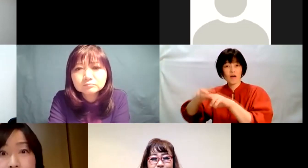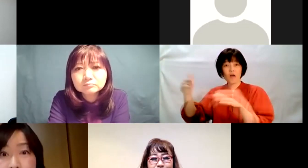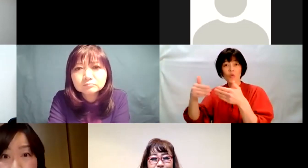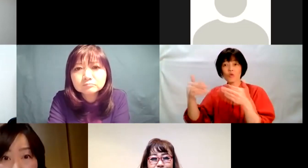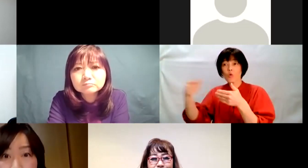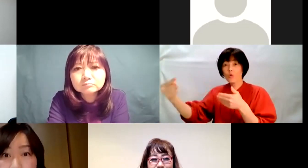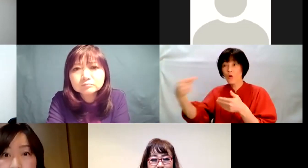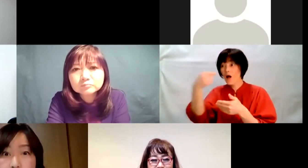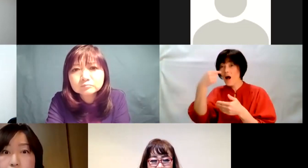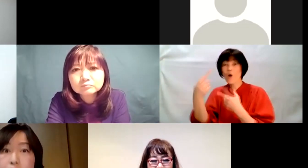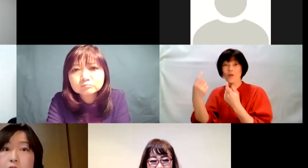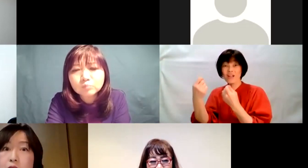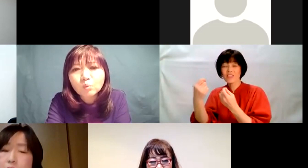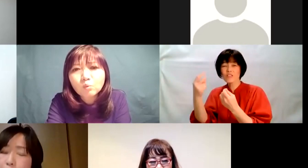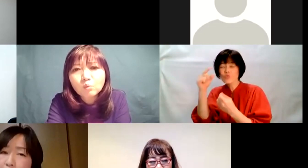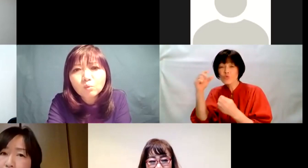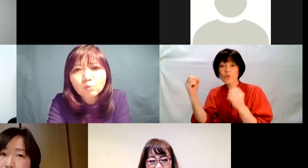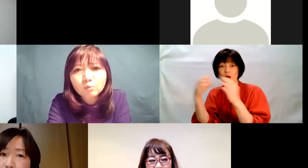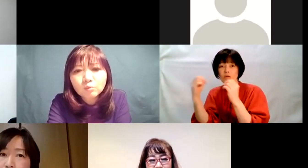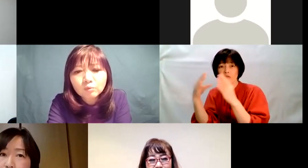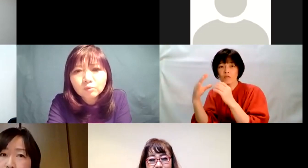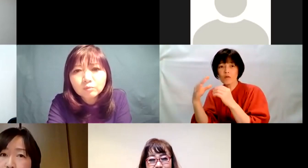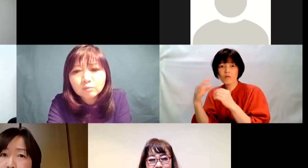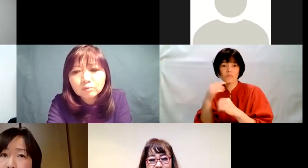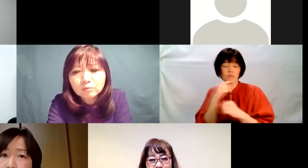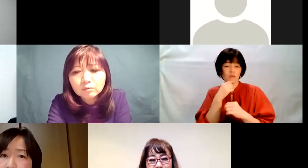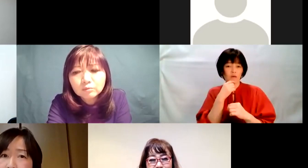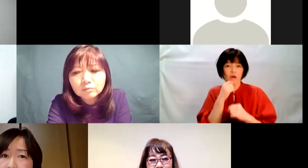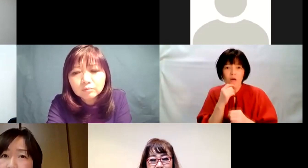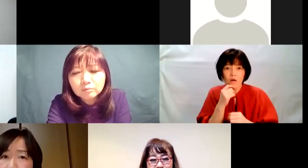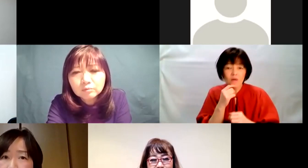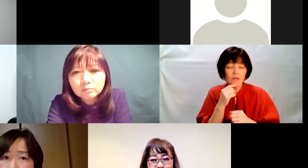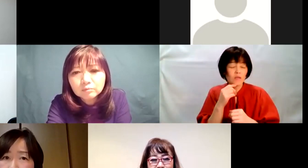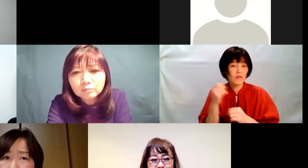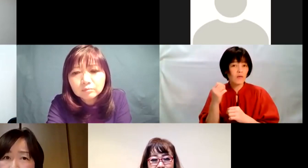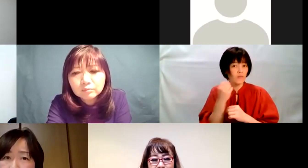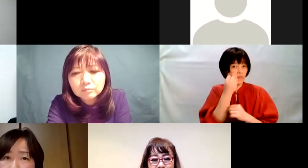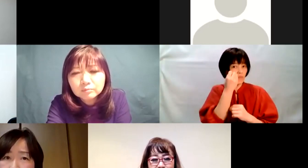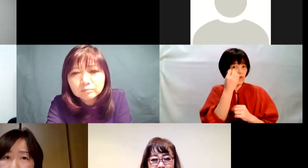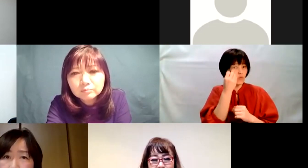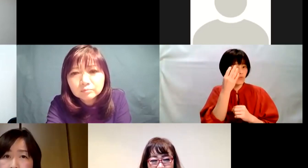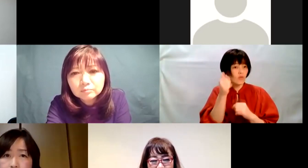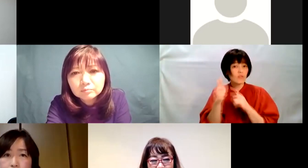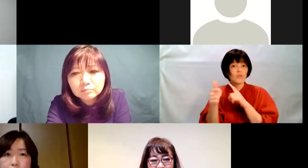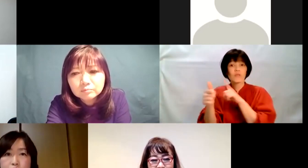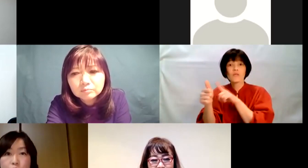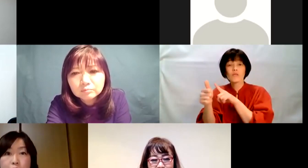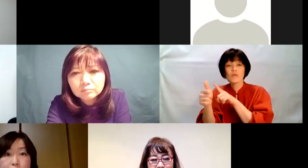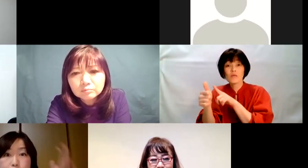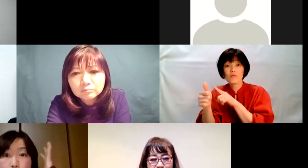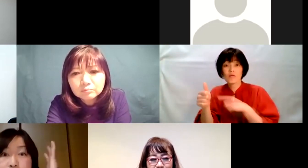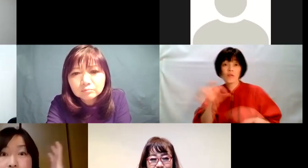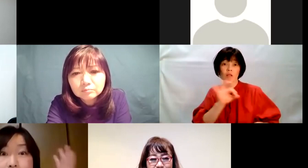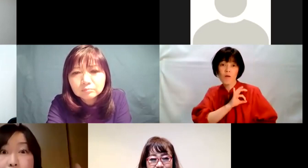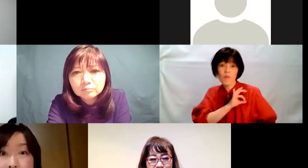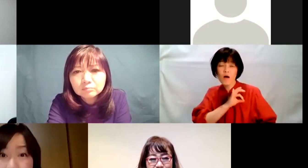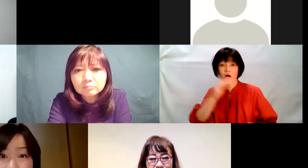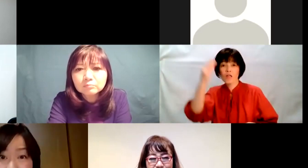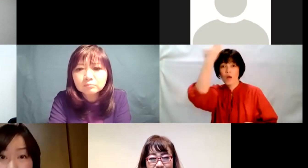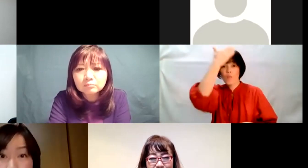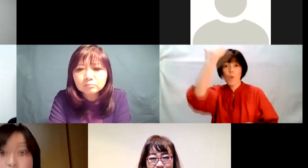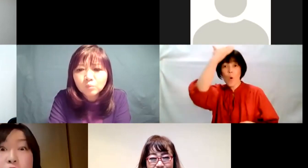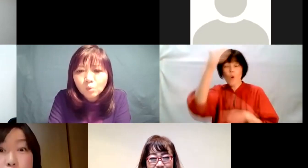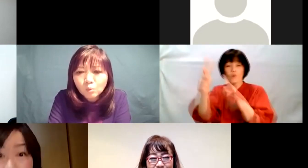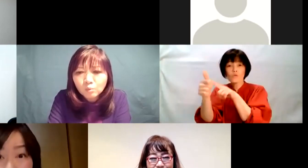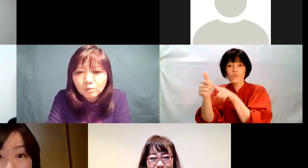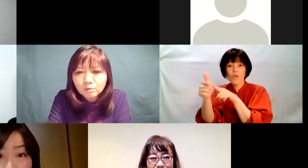話したわ。珍しい名字に珍しい名前で、それに坊主頭やったん